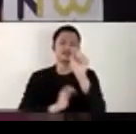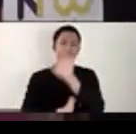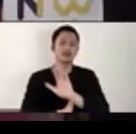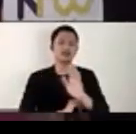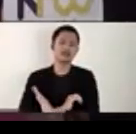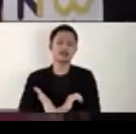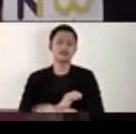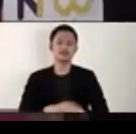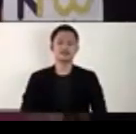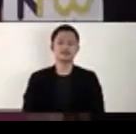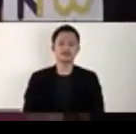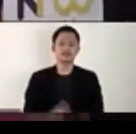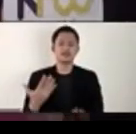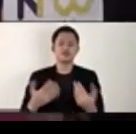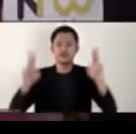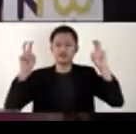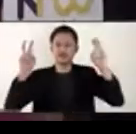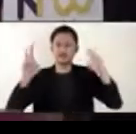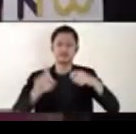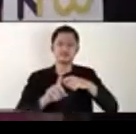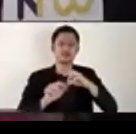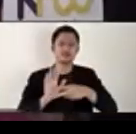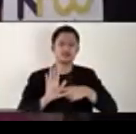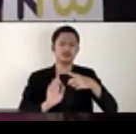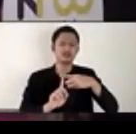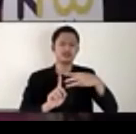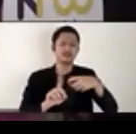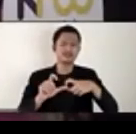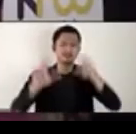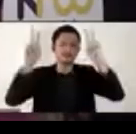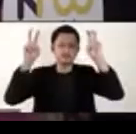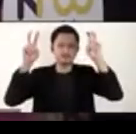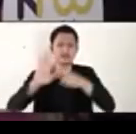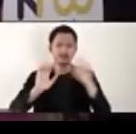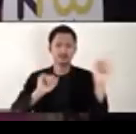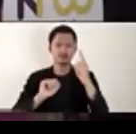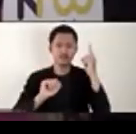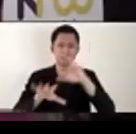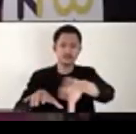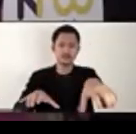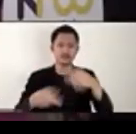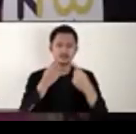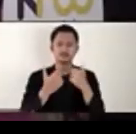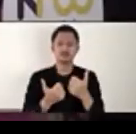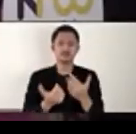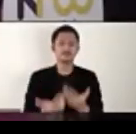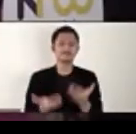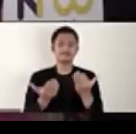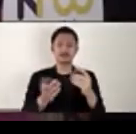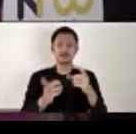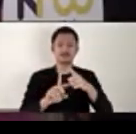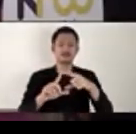cerita juga sedikit bagaimana CSO nasional dan konteks regional gitu Oke saya serahkan ke Medan Ini